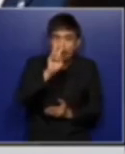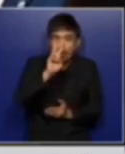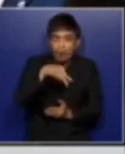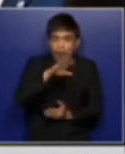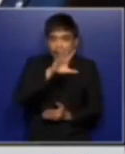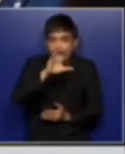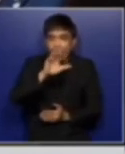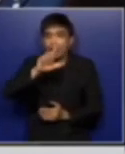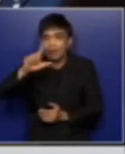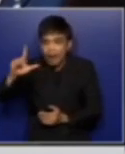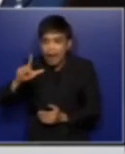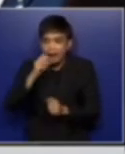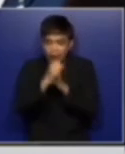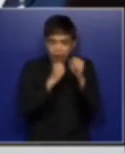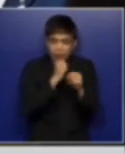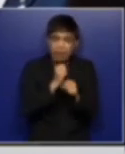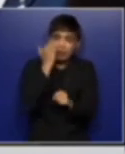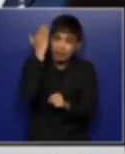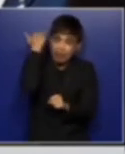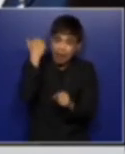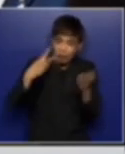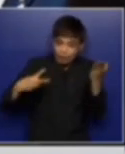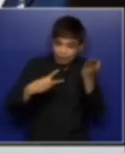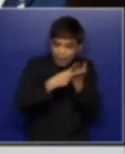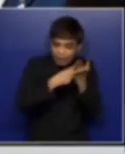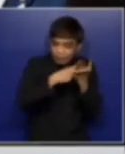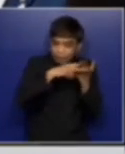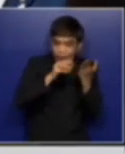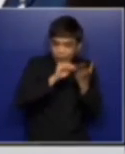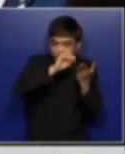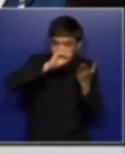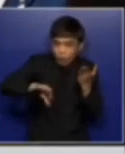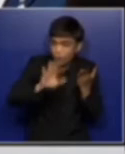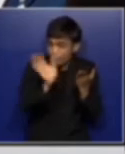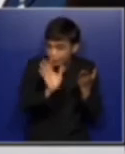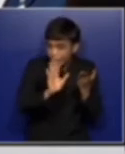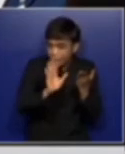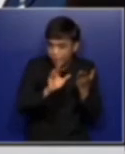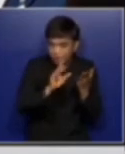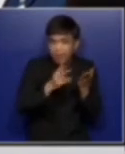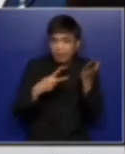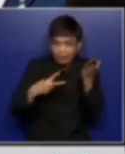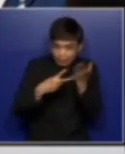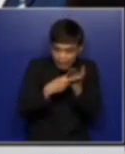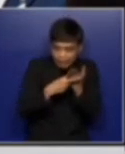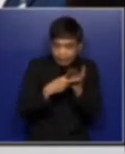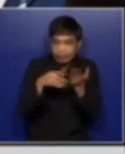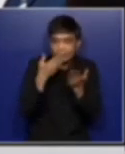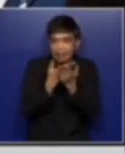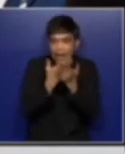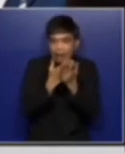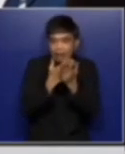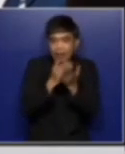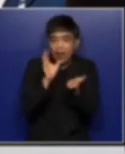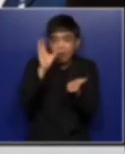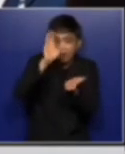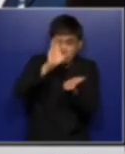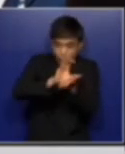แล้วเนี่ยท่านไม่ได้ตัดออกนะครับท่านเนี่ยตัดงบที่ตั้ง